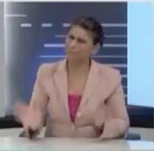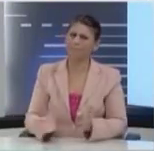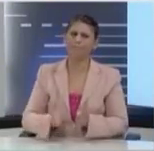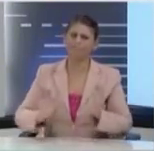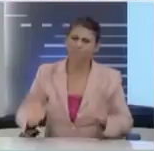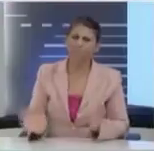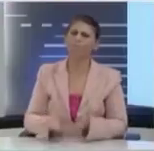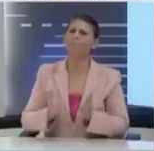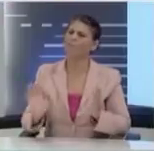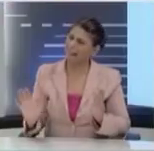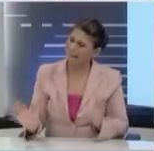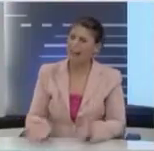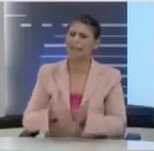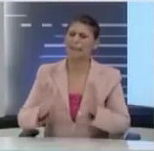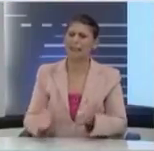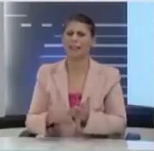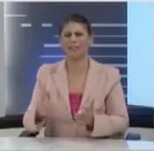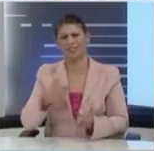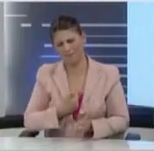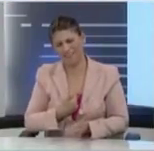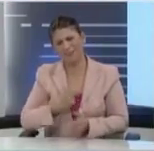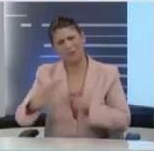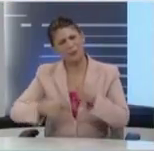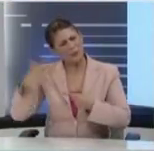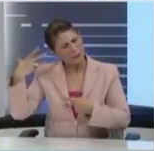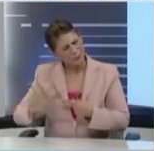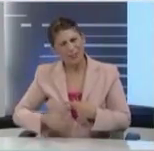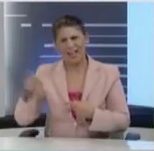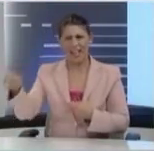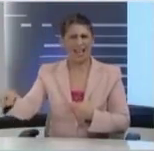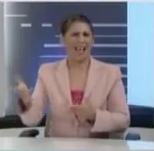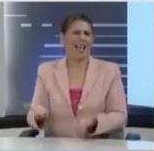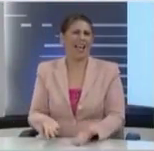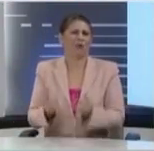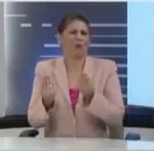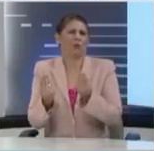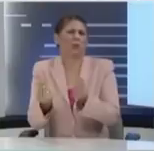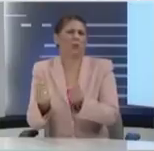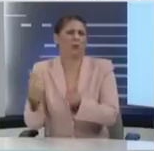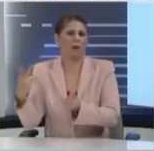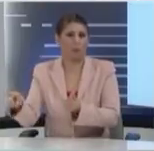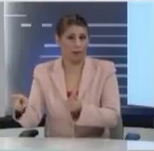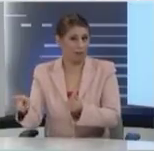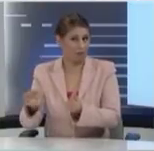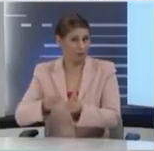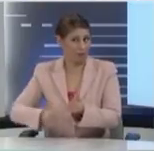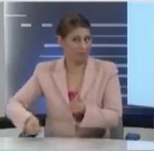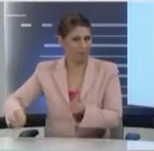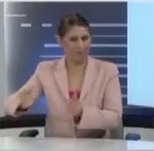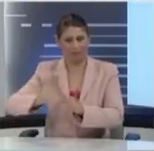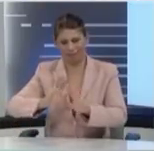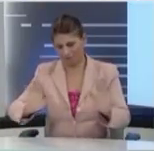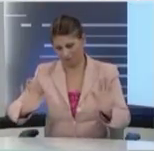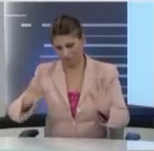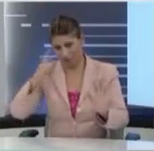Εντάξει, εμείς έχουμε συνηθίσει στον κινησμό σας, αλλά αυτό ήταν πραγματικά αποκαλυπτικό. Γιατί αποδείξατε αυτές